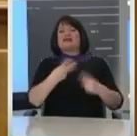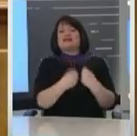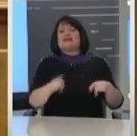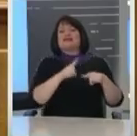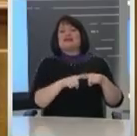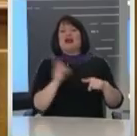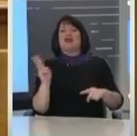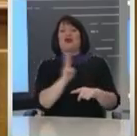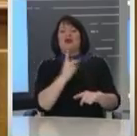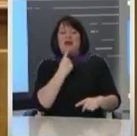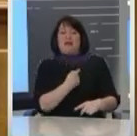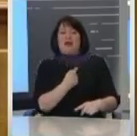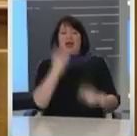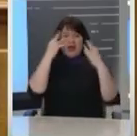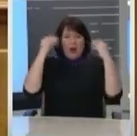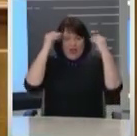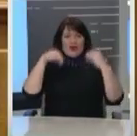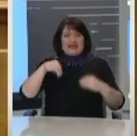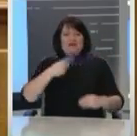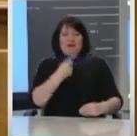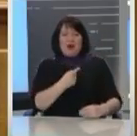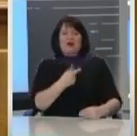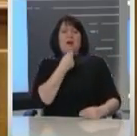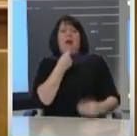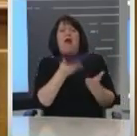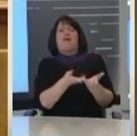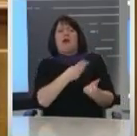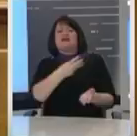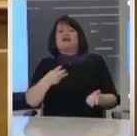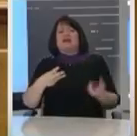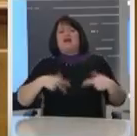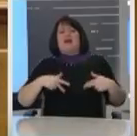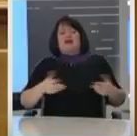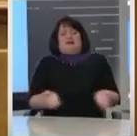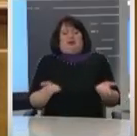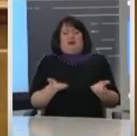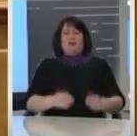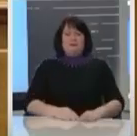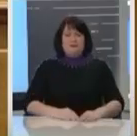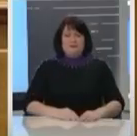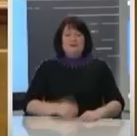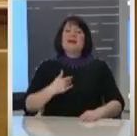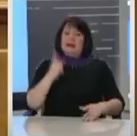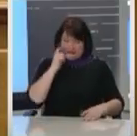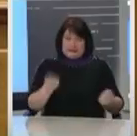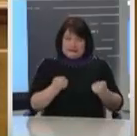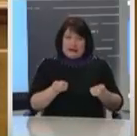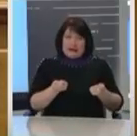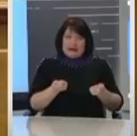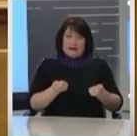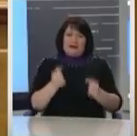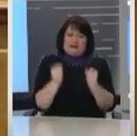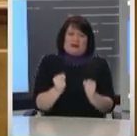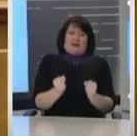συνάντησαν οι δανειστές μας? Ξέρετε όμως τι συμβαίνει? Όσο περισσότερο μένετε, τόσο περισσότερα θα σας